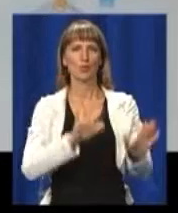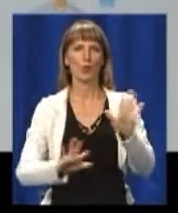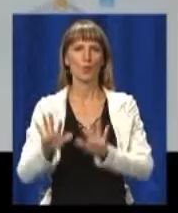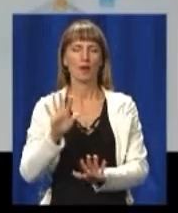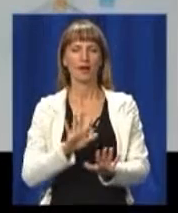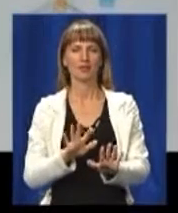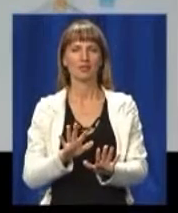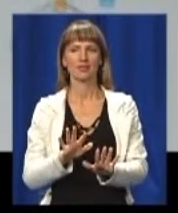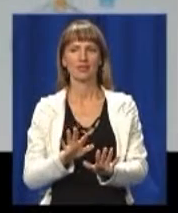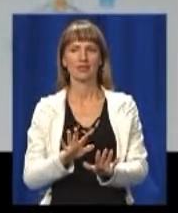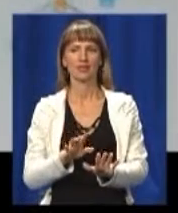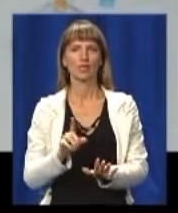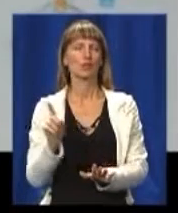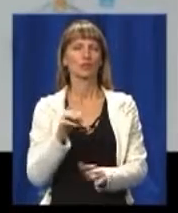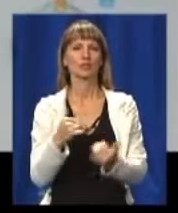бачите,